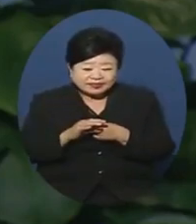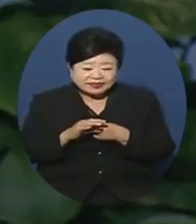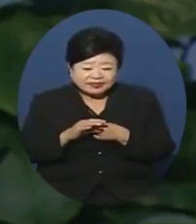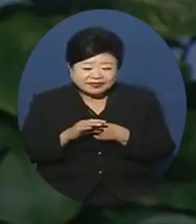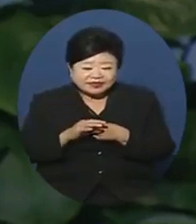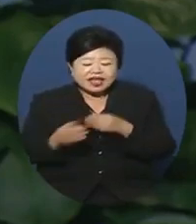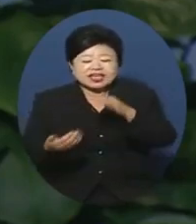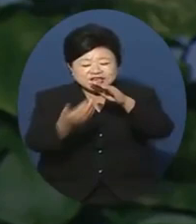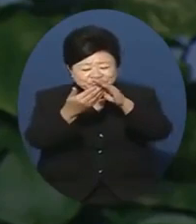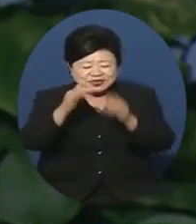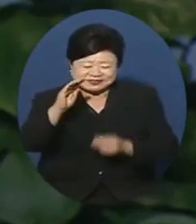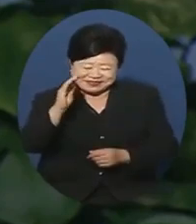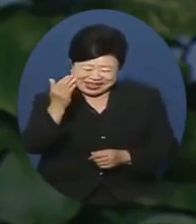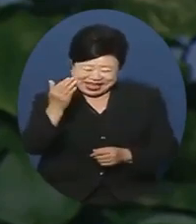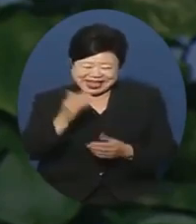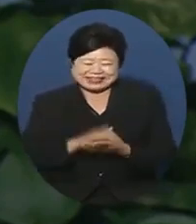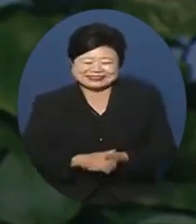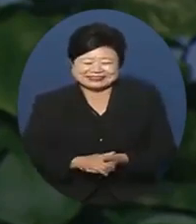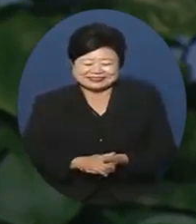이루어집니다.